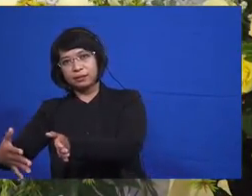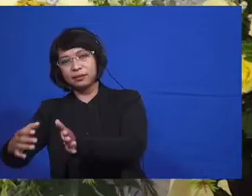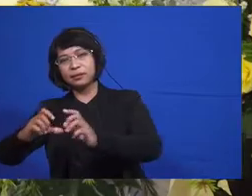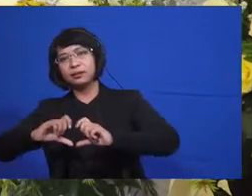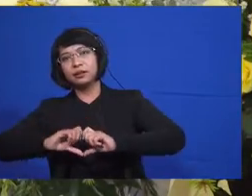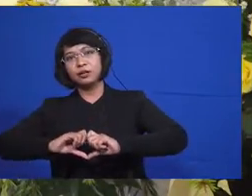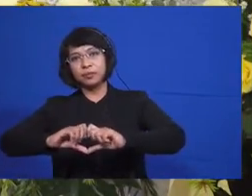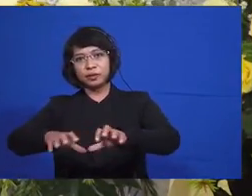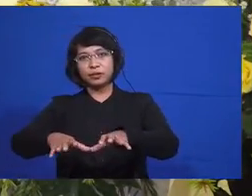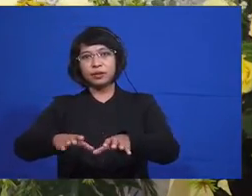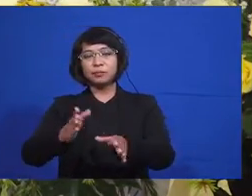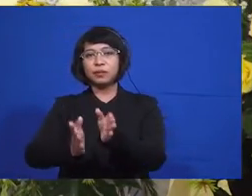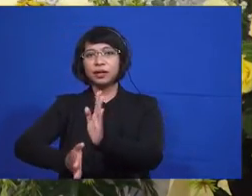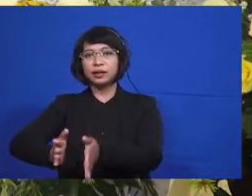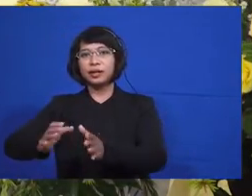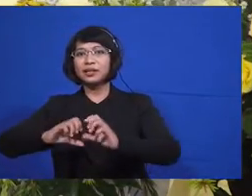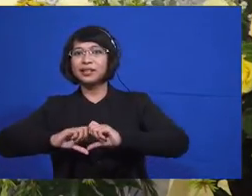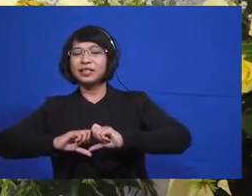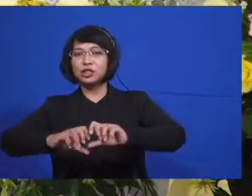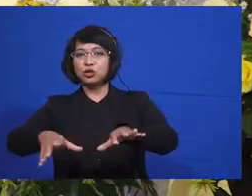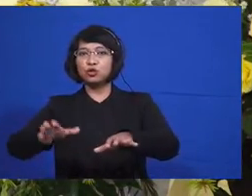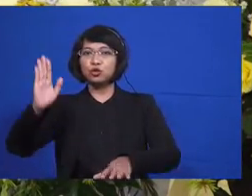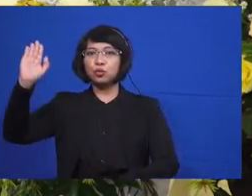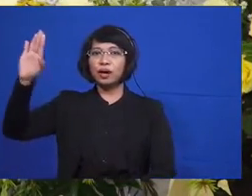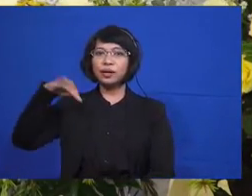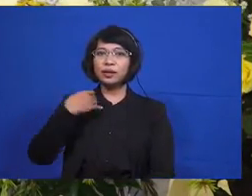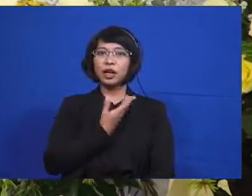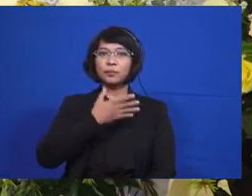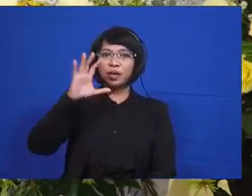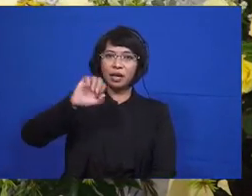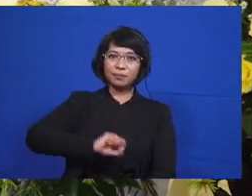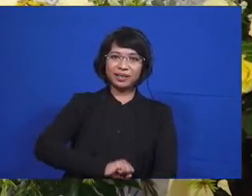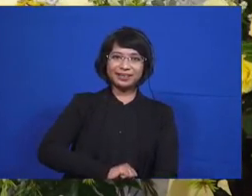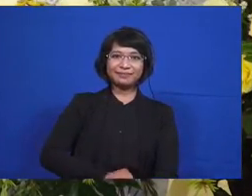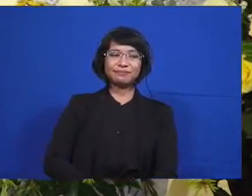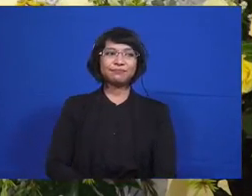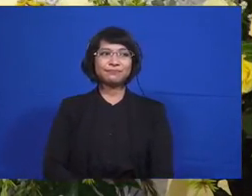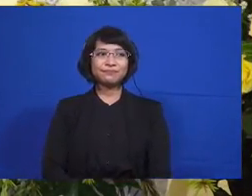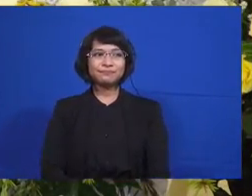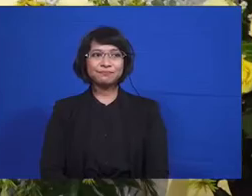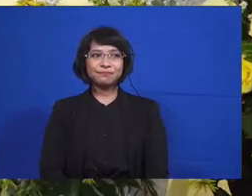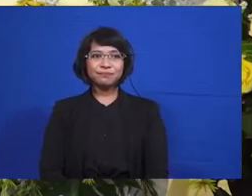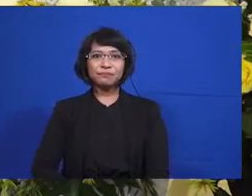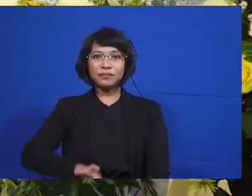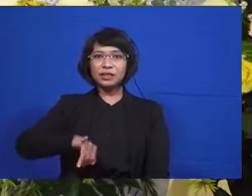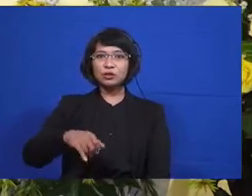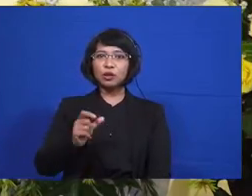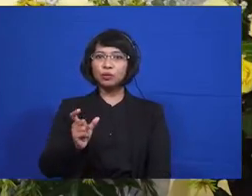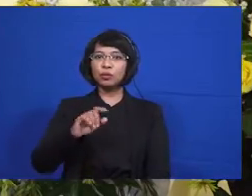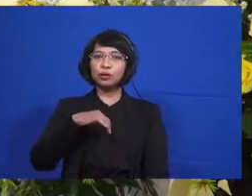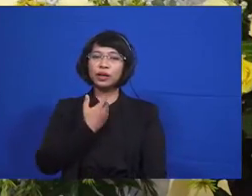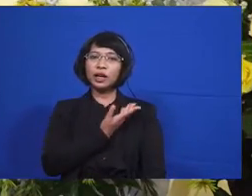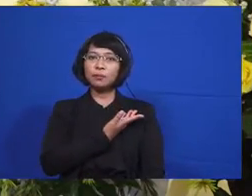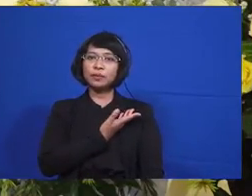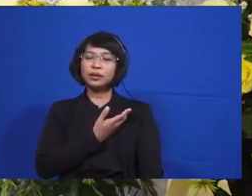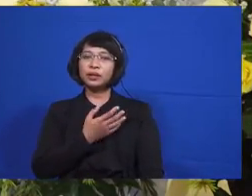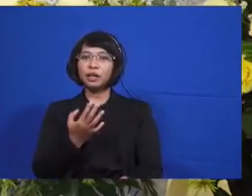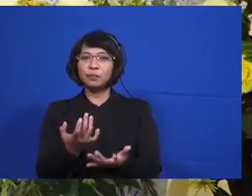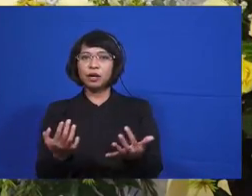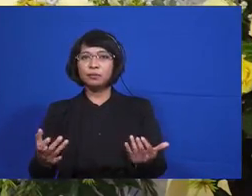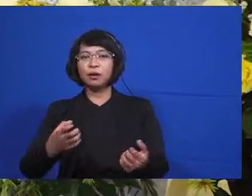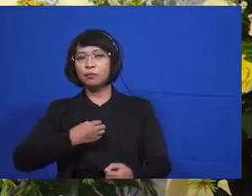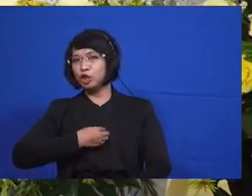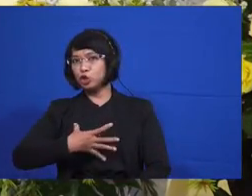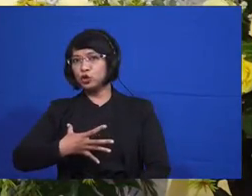Kristus dengan pengantaran Kristus Tuhan kami. Amin. Juga bagi kami hamba-hambamu yang